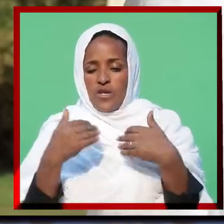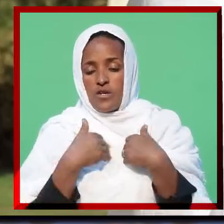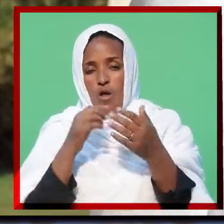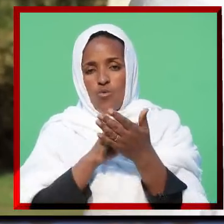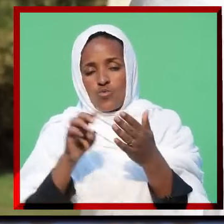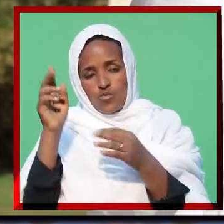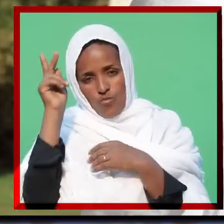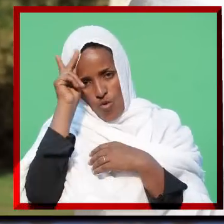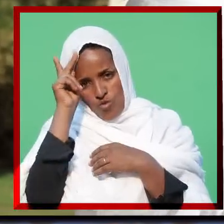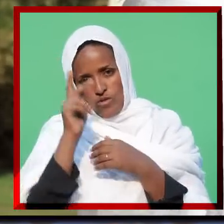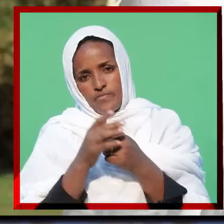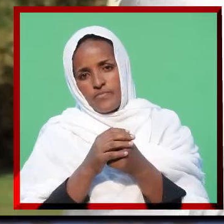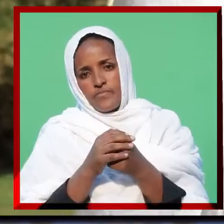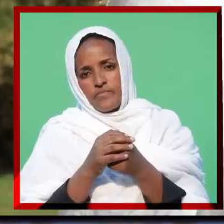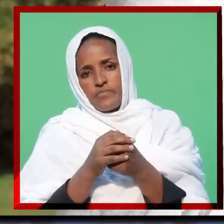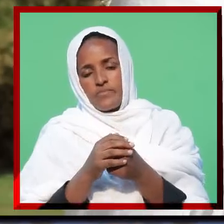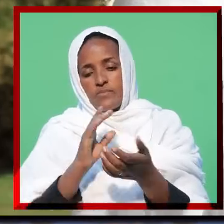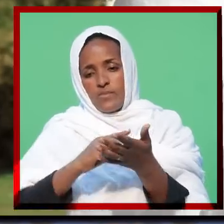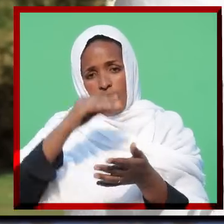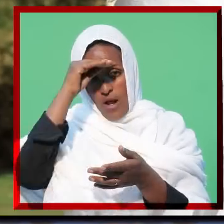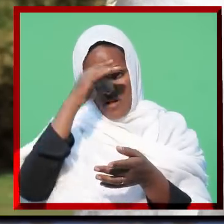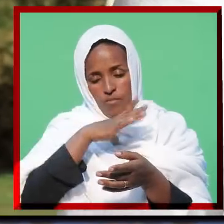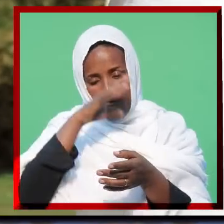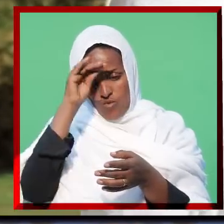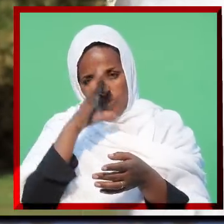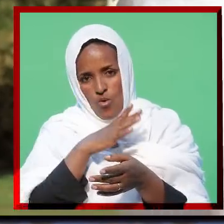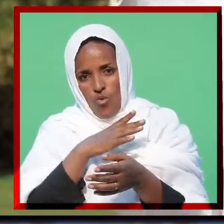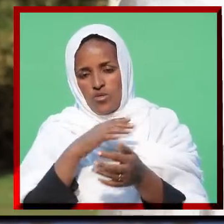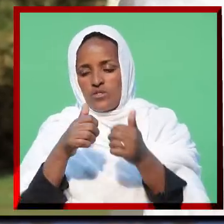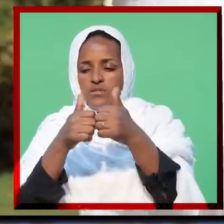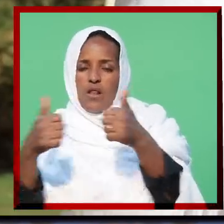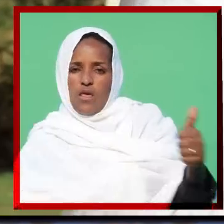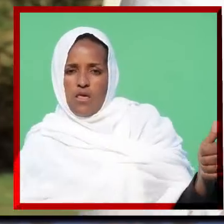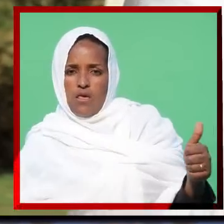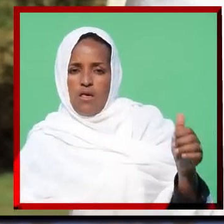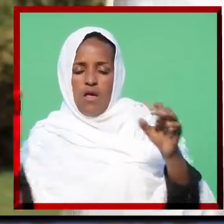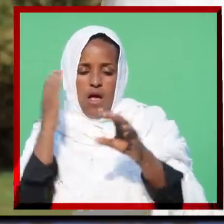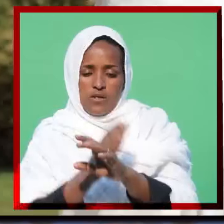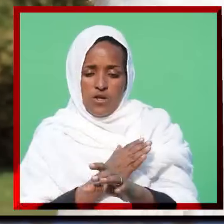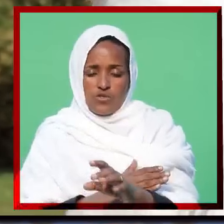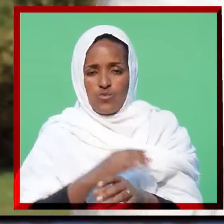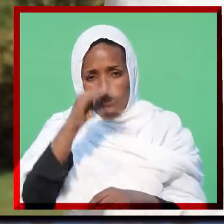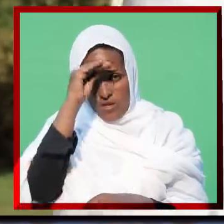እንዳለው ቅዱስ ጳውሎስ ካልተማሩ ሰዎች ምርመራ ራቅ እንዳለ